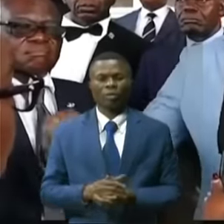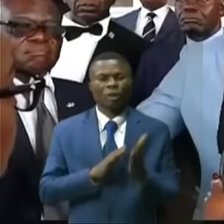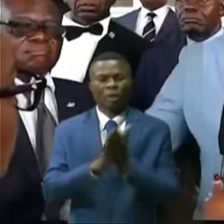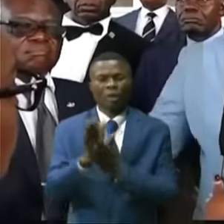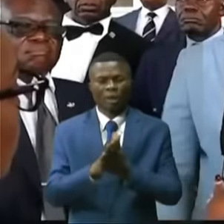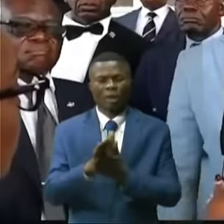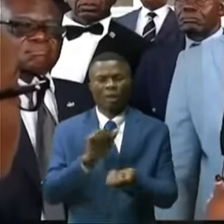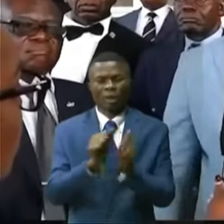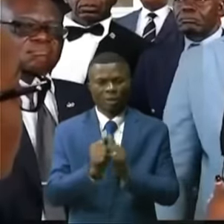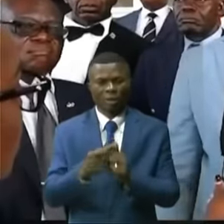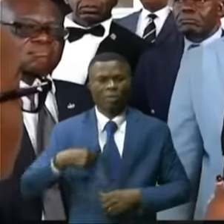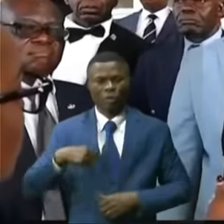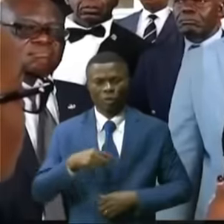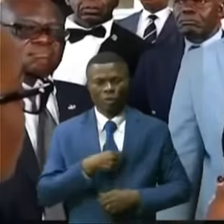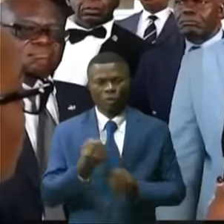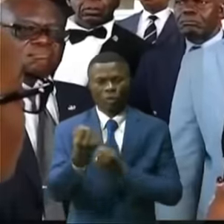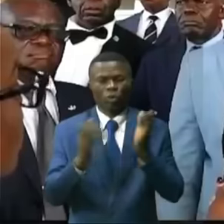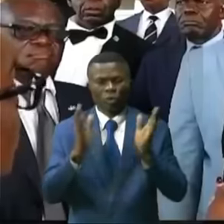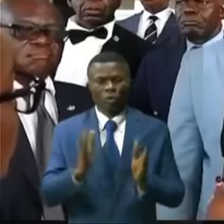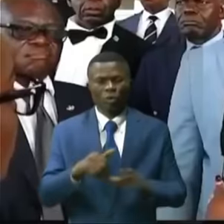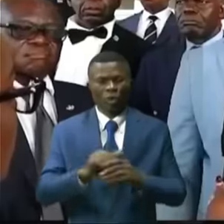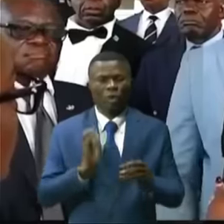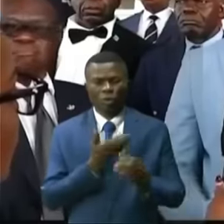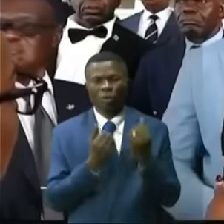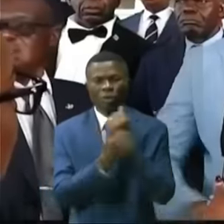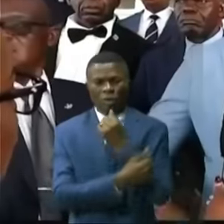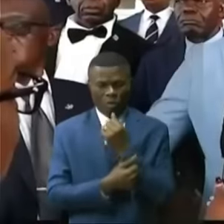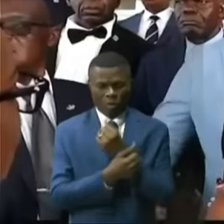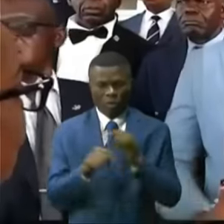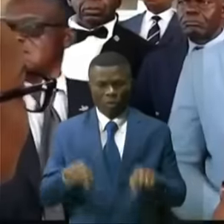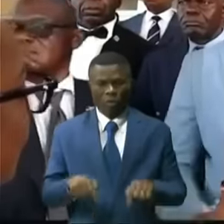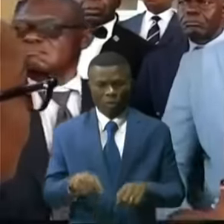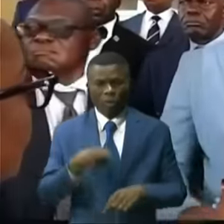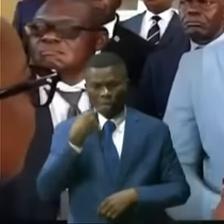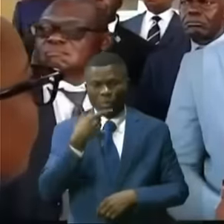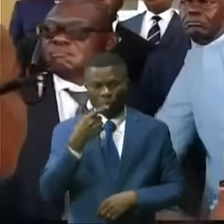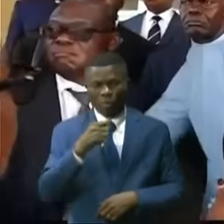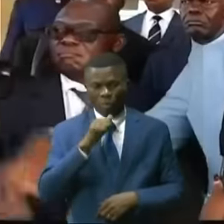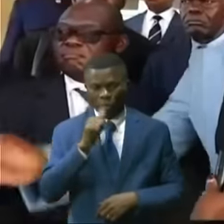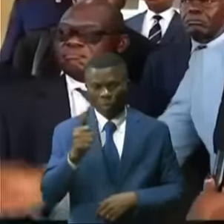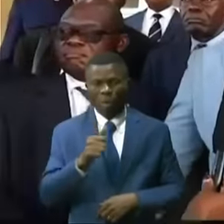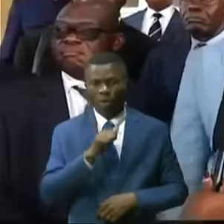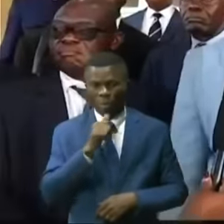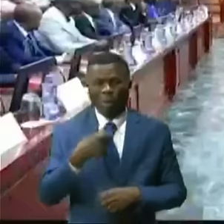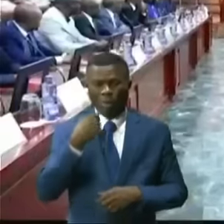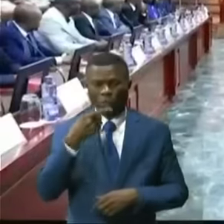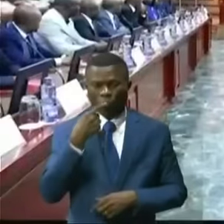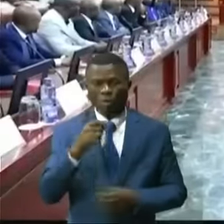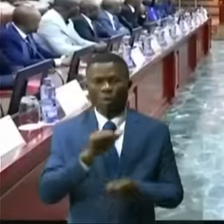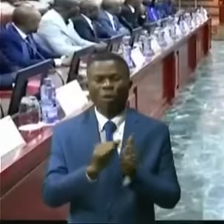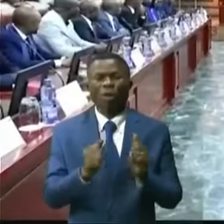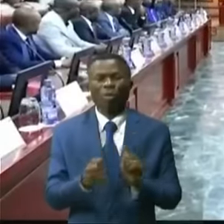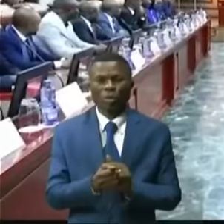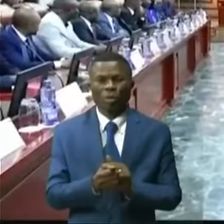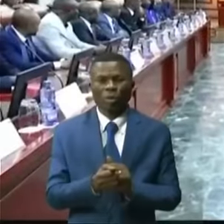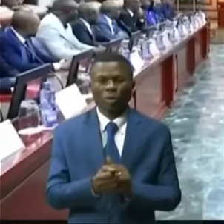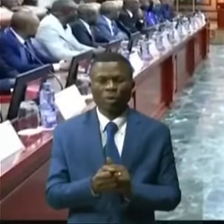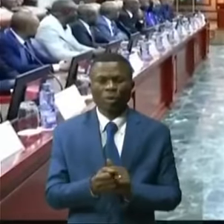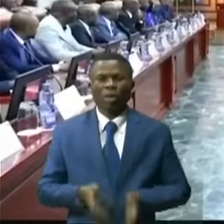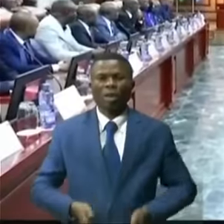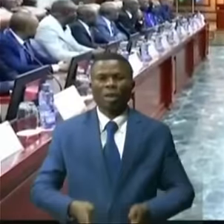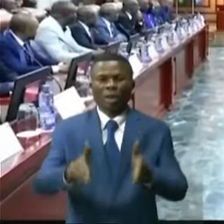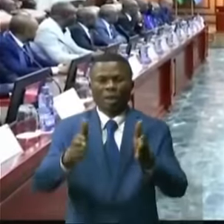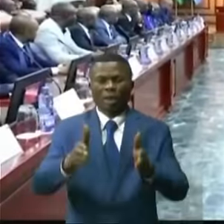réelle de la situation des routiers dans notre pays parce qu'aujourd'hui nous parlons pas seulement du secteur West nous parlons de toute la route en